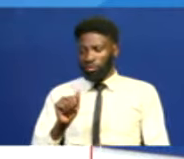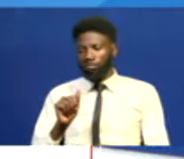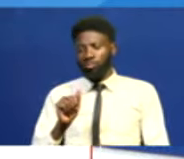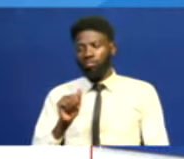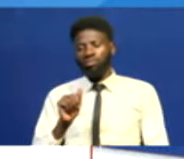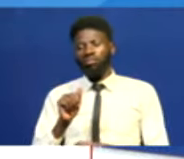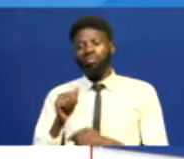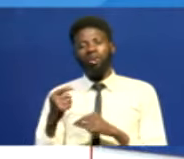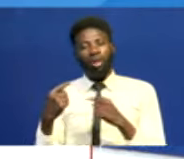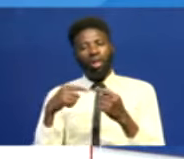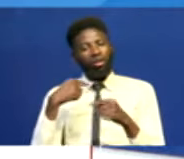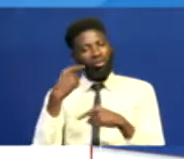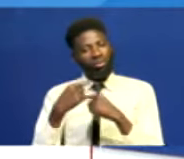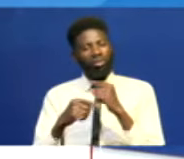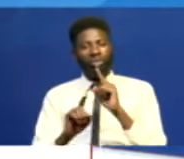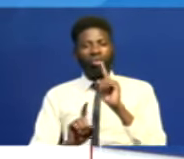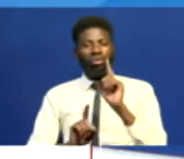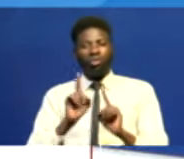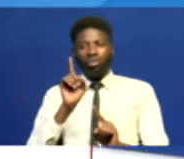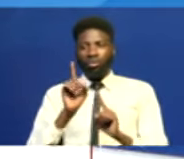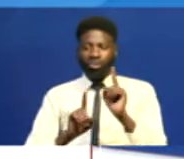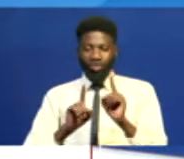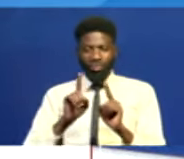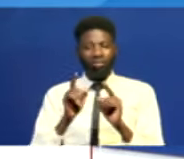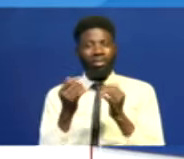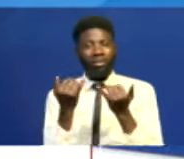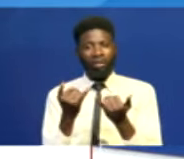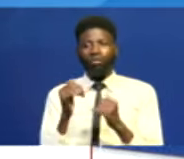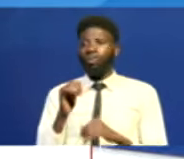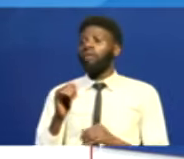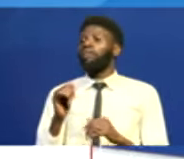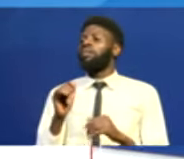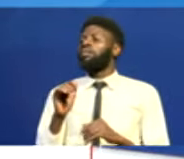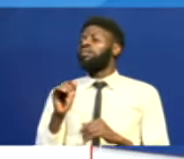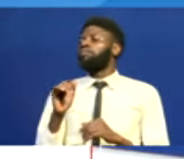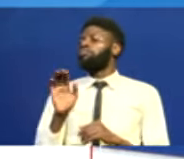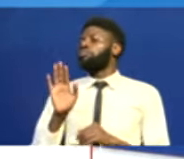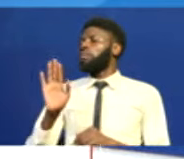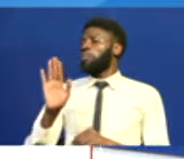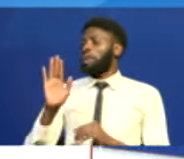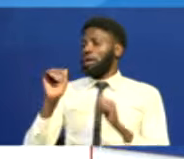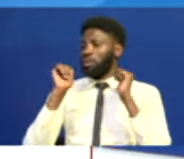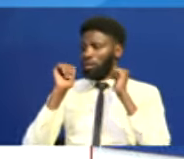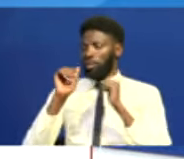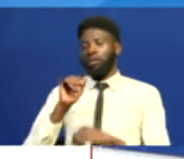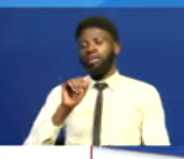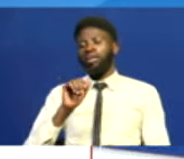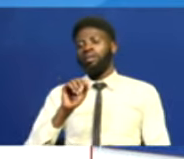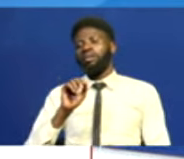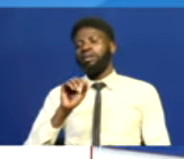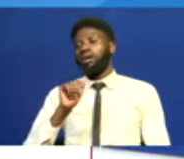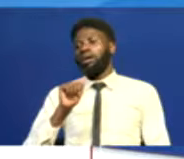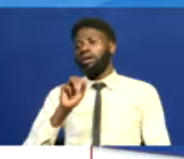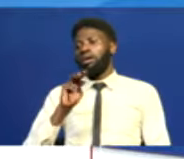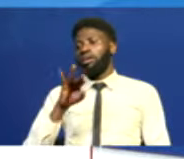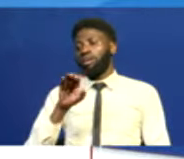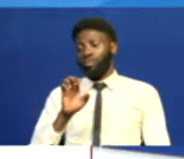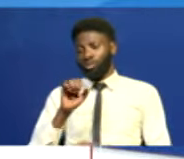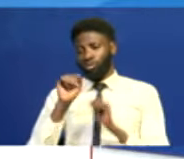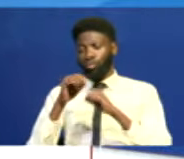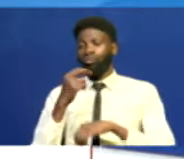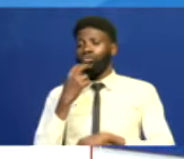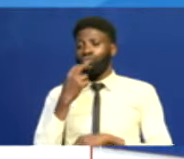kutokota, huku mhoja ya kumondoa ofisi Nyaribo ikitarajiwa kujadiliwa siku ya Jumanne. Hoja ya kumngatua